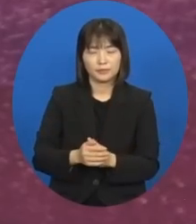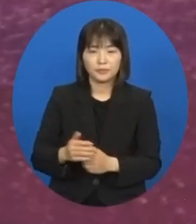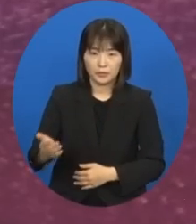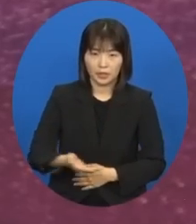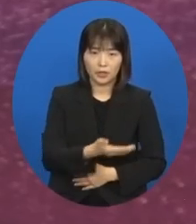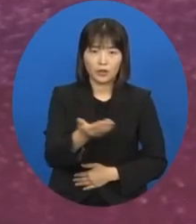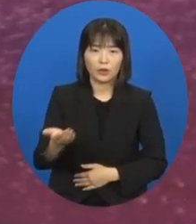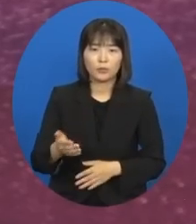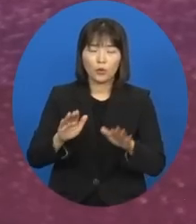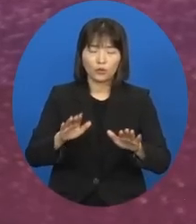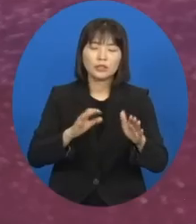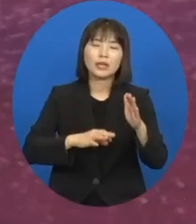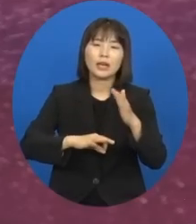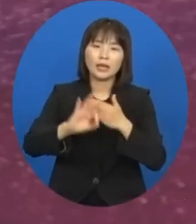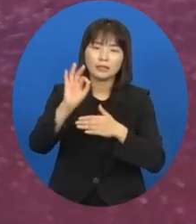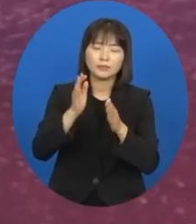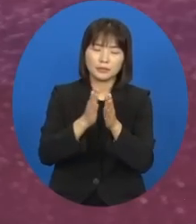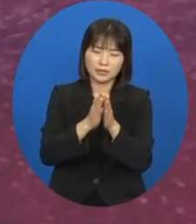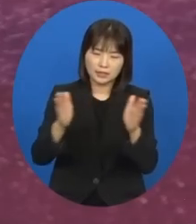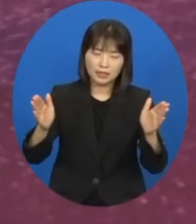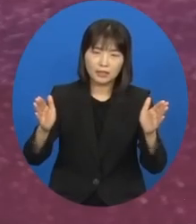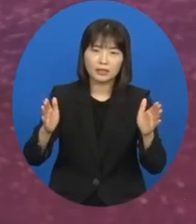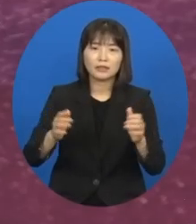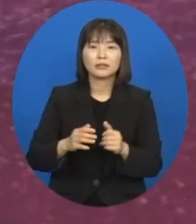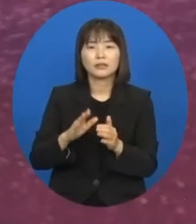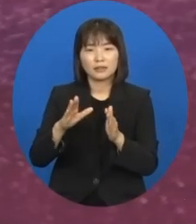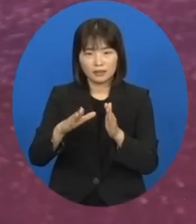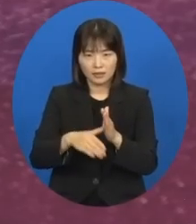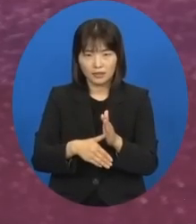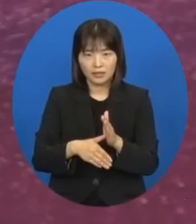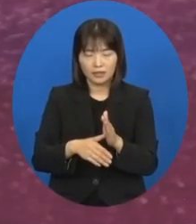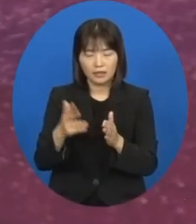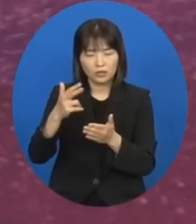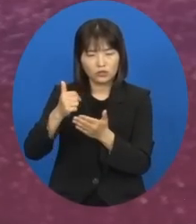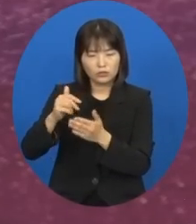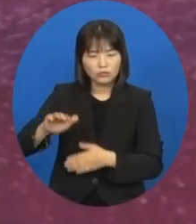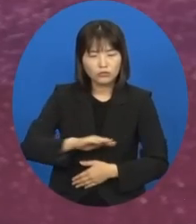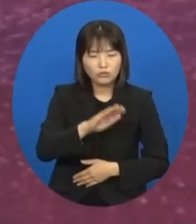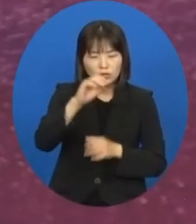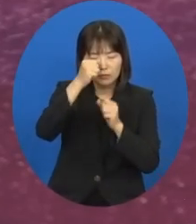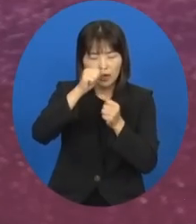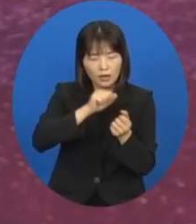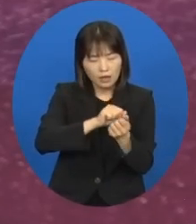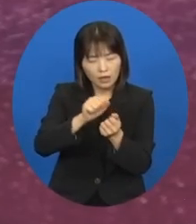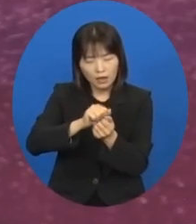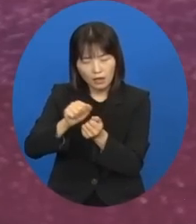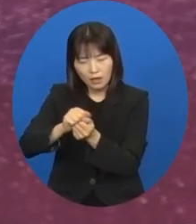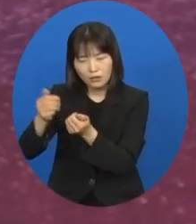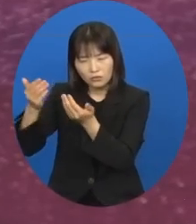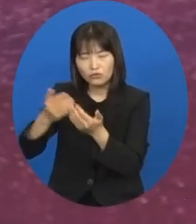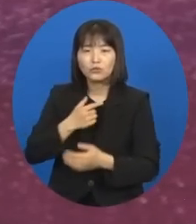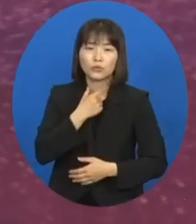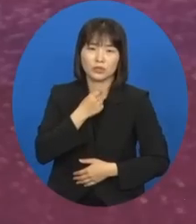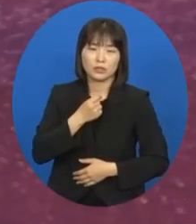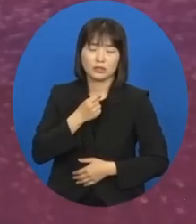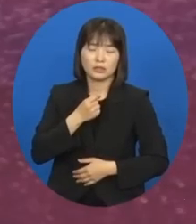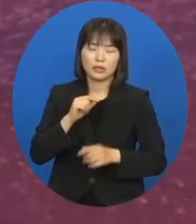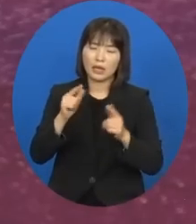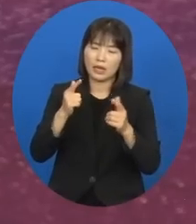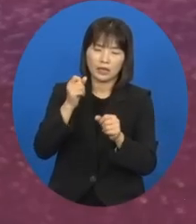오늘이 아침을 시작하면서 주님이 우리의 발을 다 닦기를 원하십니다 아니요 이미